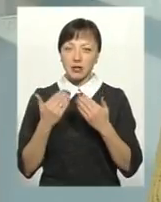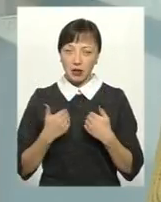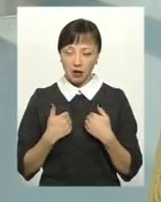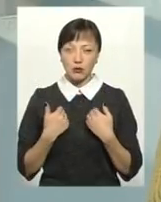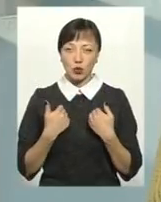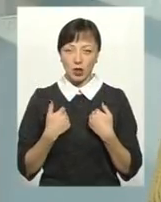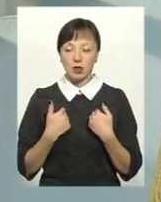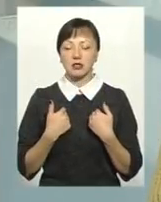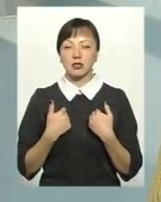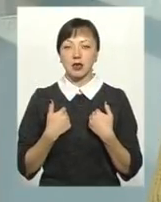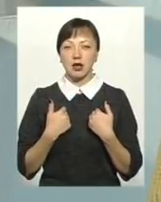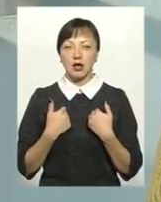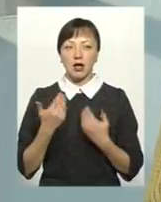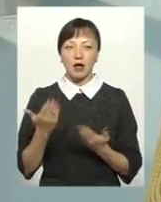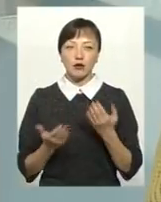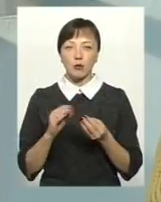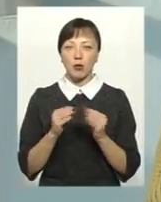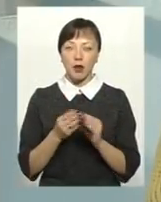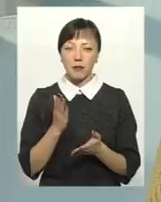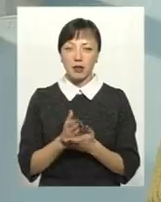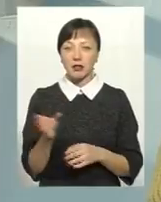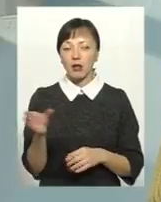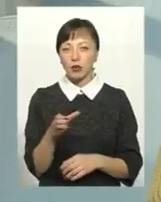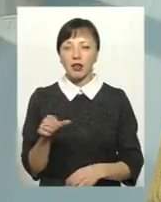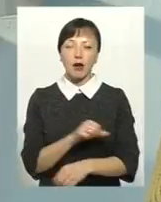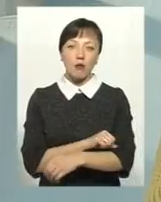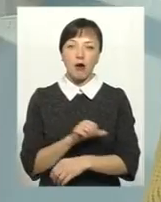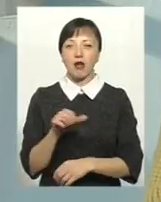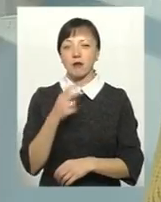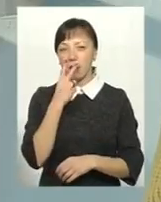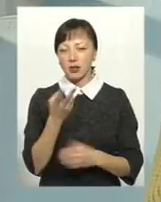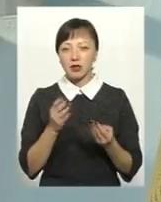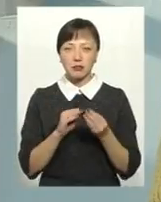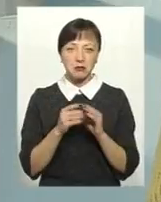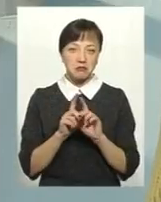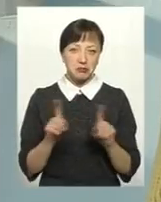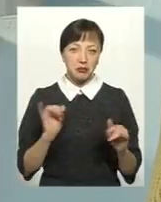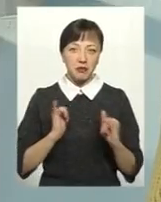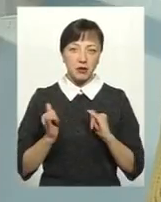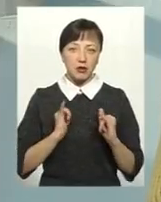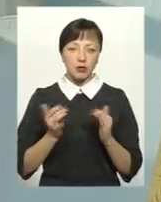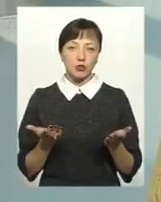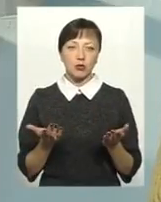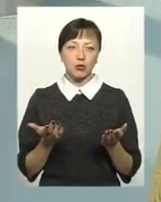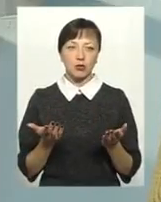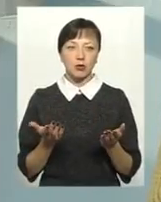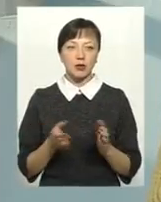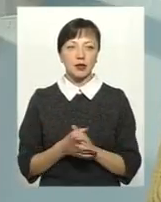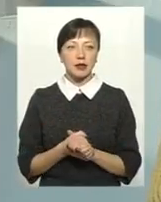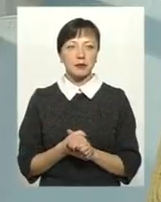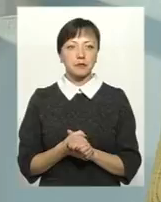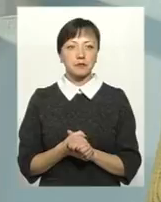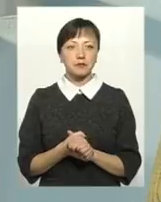нас. Звертайтесь до нас, якщо проблема є з алкоголізмом, наркоманії, бачите якусь поведінку, таку ризиковану